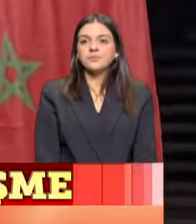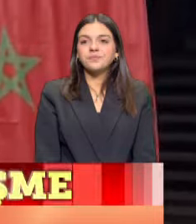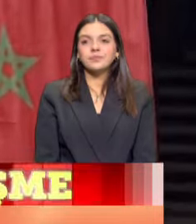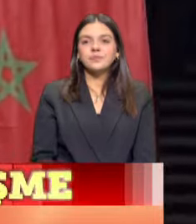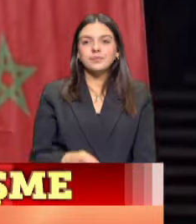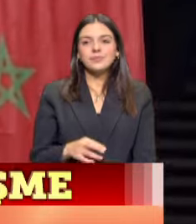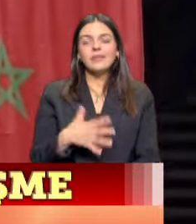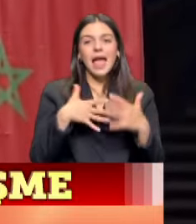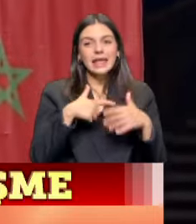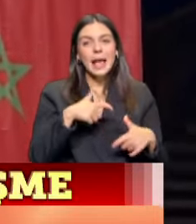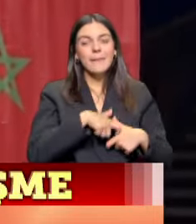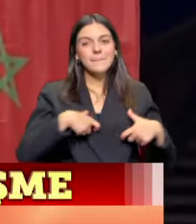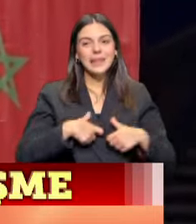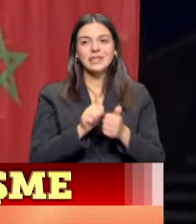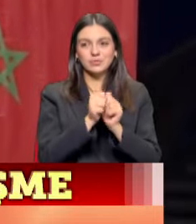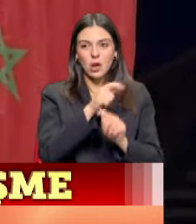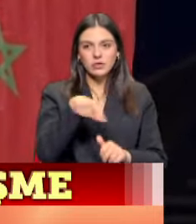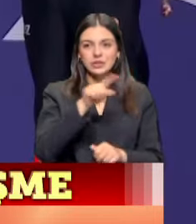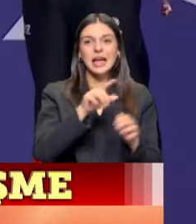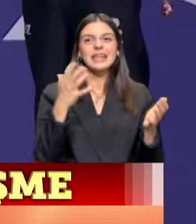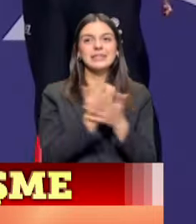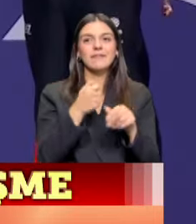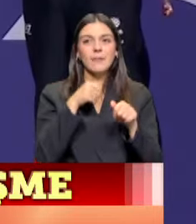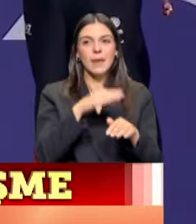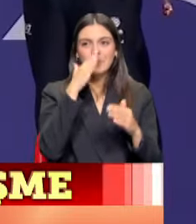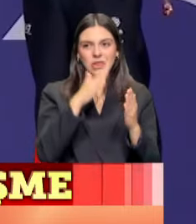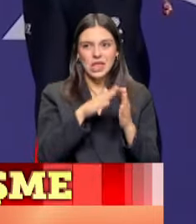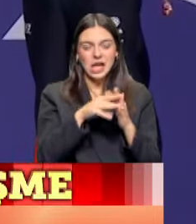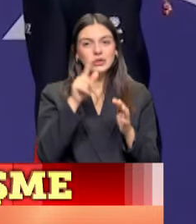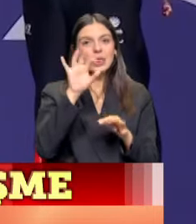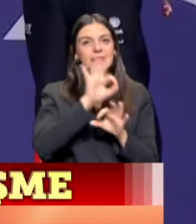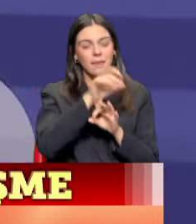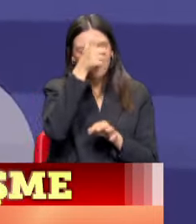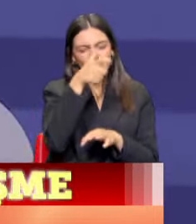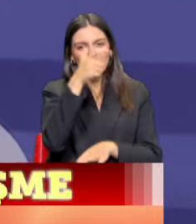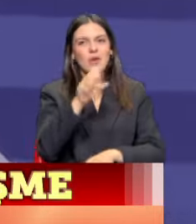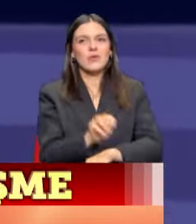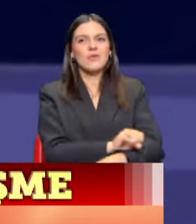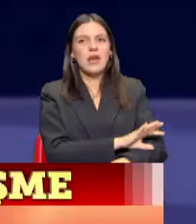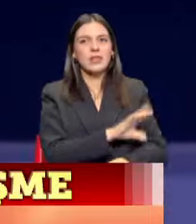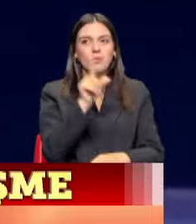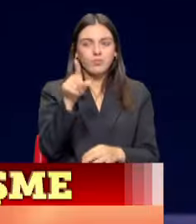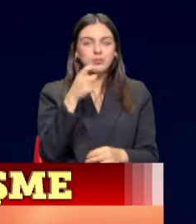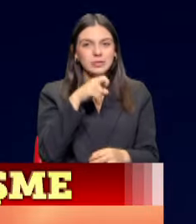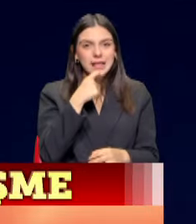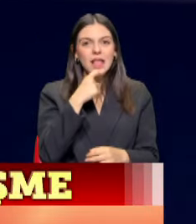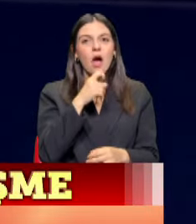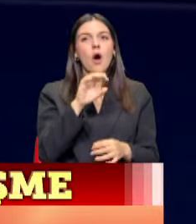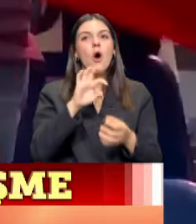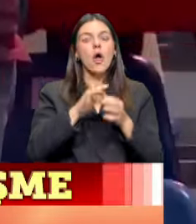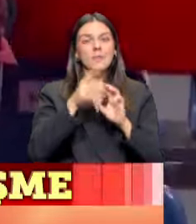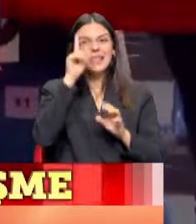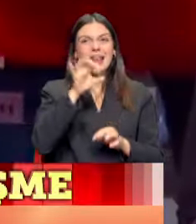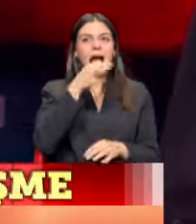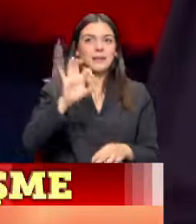Paralimpik milli sporcularımız Zafer Bayramı'na yakışır şekilde tüm Türkiye'yi gururlandırdı. Bu yıl olimpiyatlardaki ilk altın madalyayı kazandı.